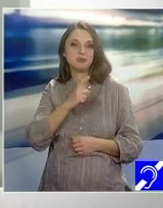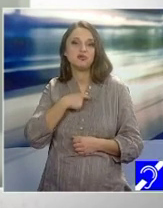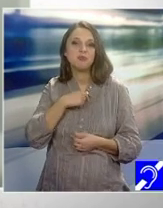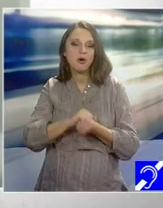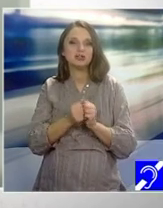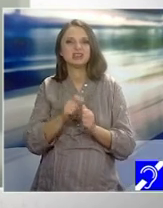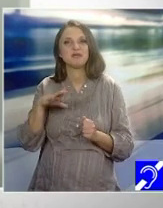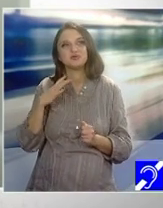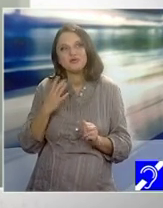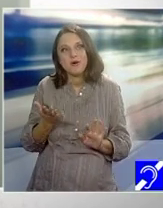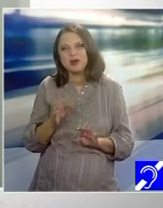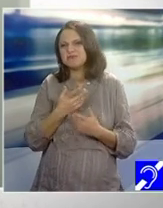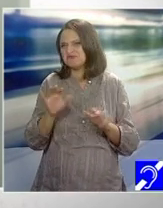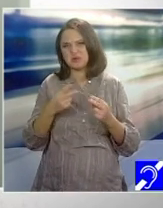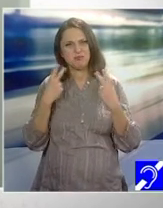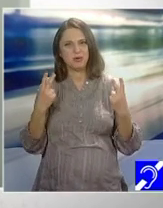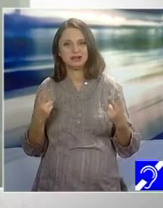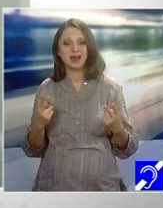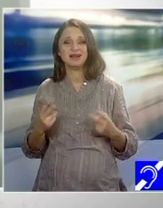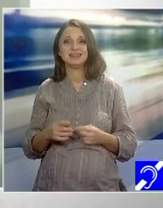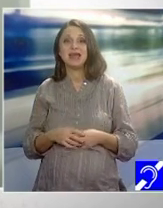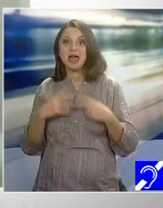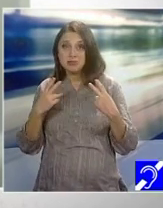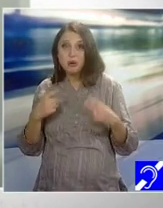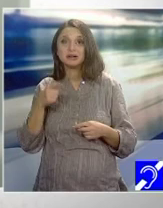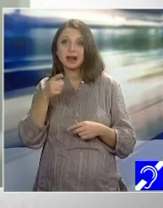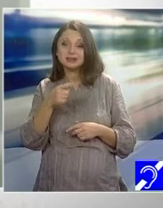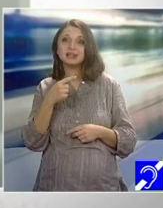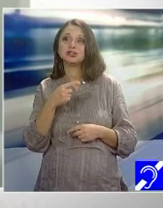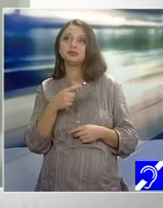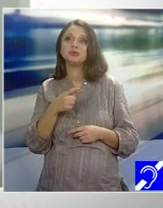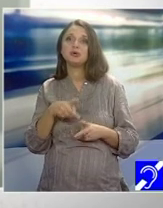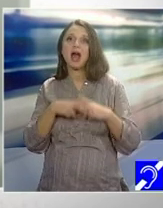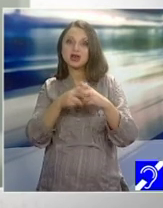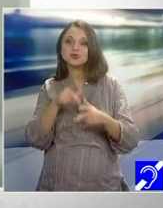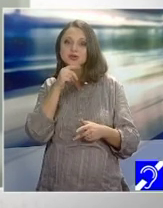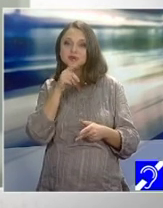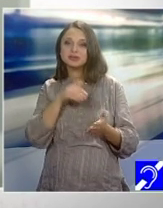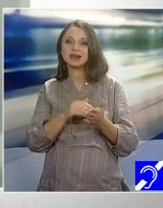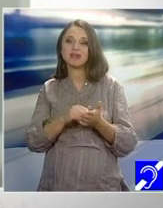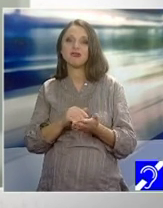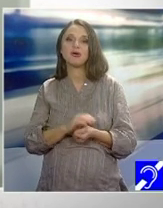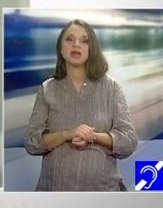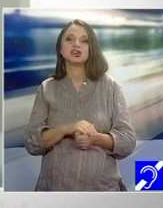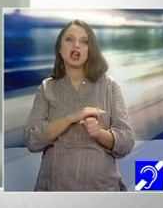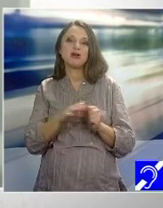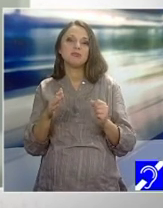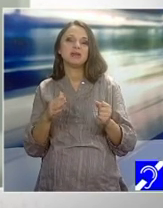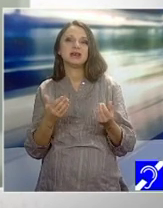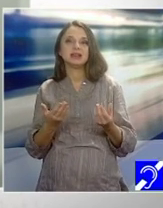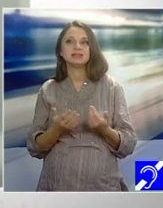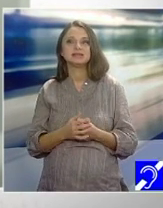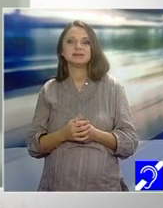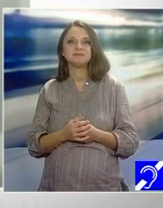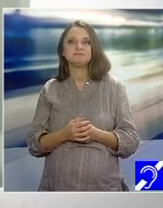nici nu mai contează. Important este că, din ce îmi spui, înțeleg că voi interveniți acolo unde este nevoie și acoperiți lipsuri accidentale și